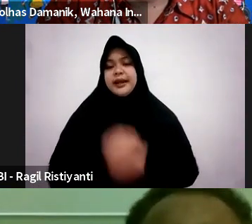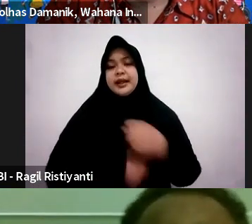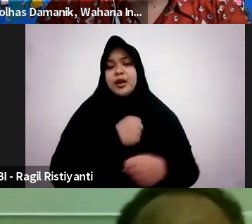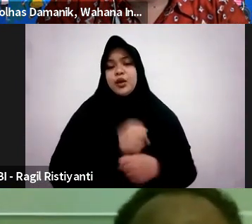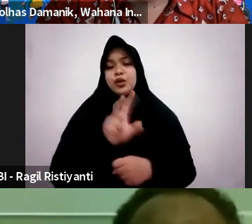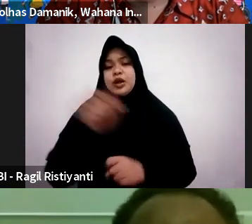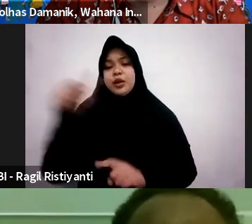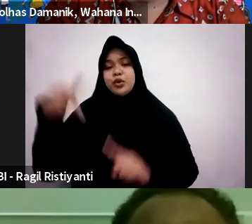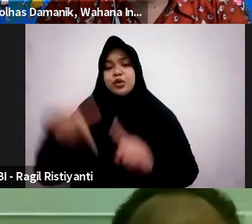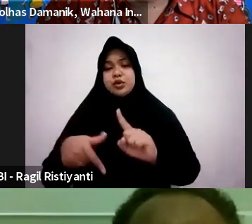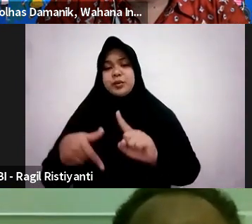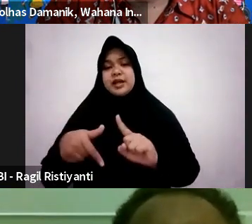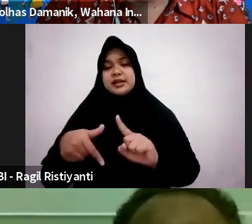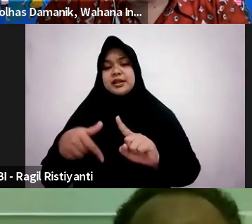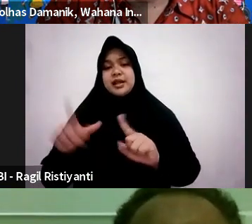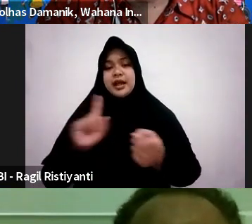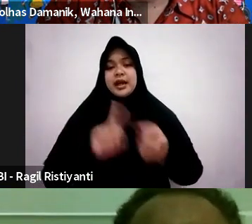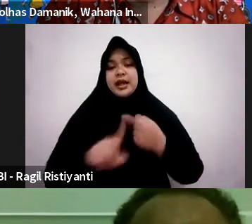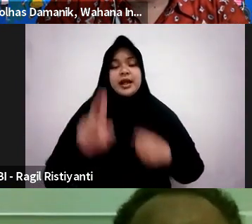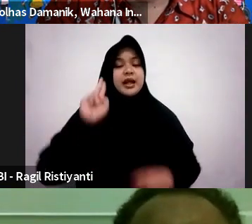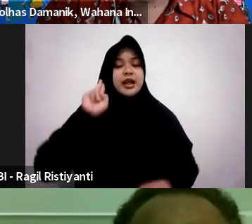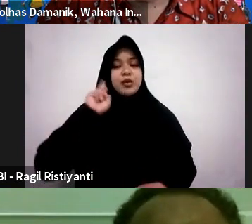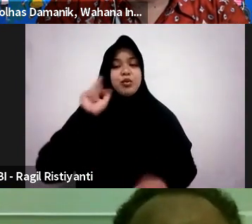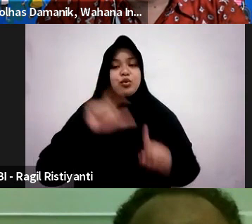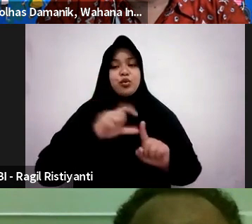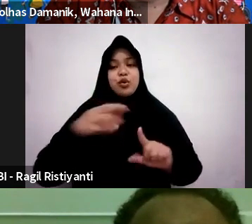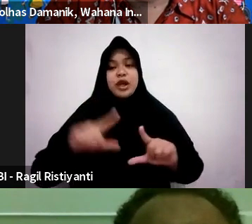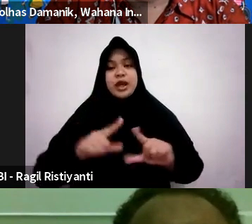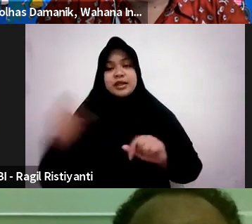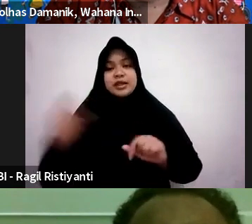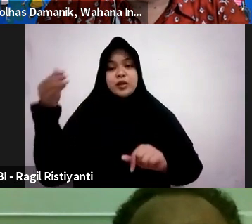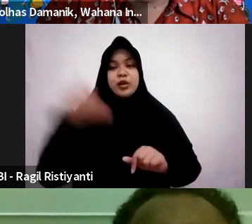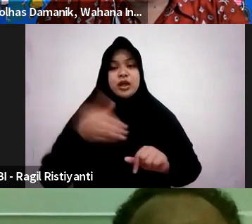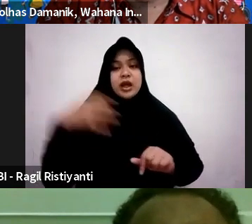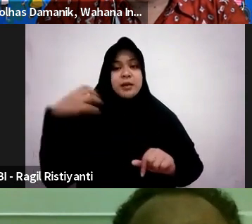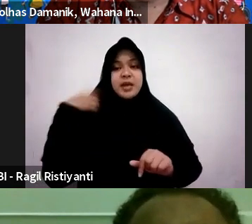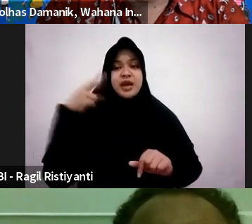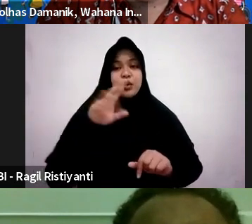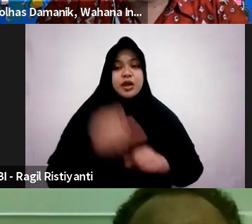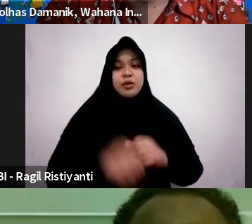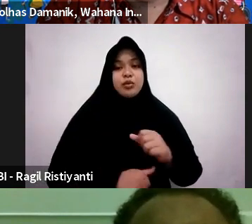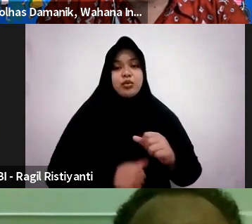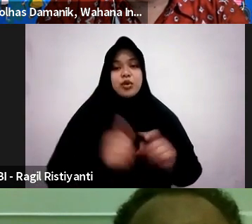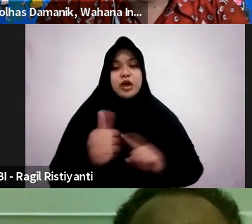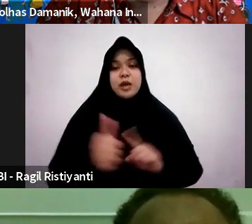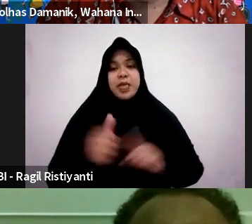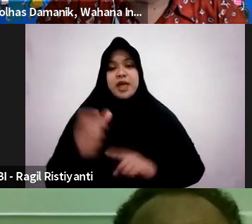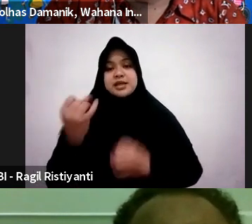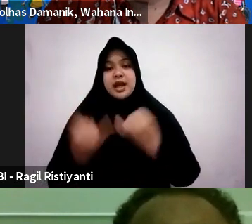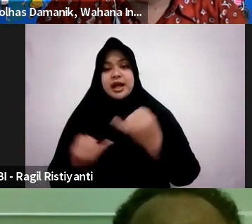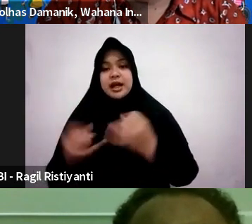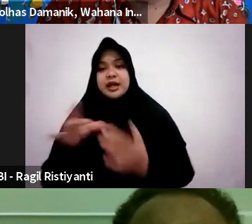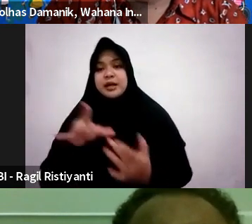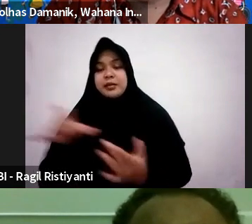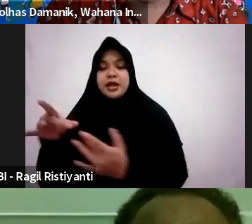sama temen ke ibunya Dea saya sendiri kan nyampe di Amerika tuh 2016 akhir ketika Trump terpilih jadi